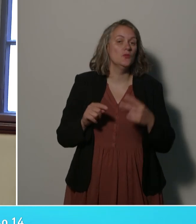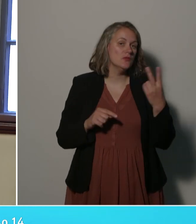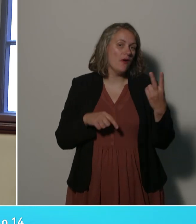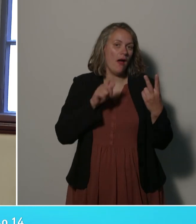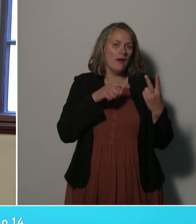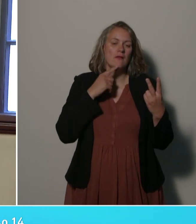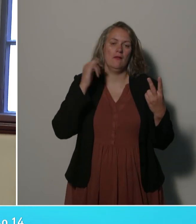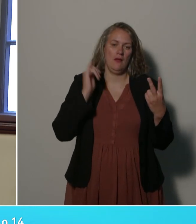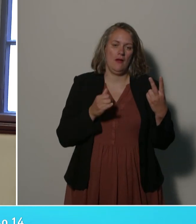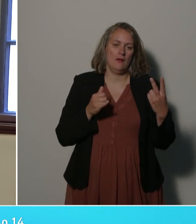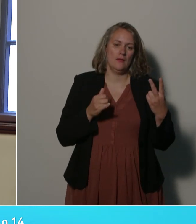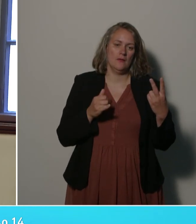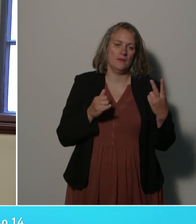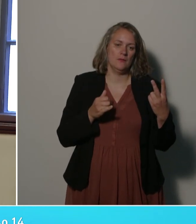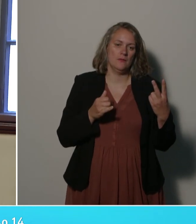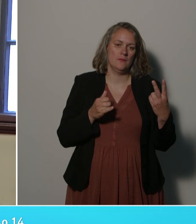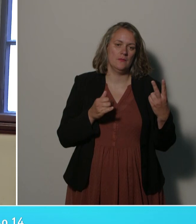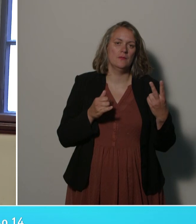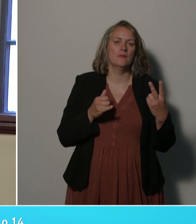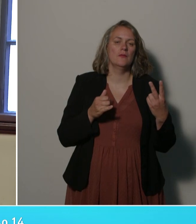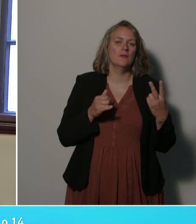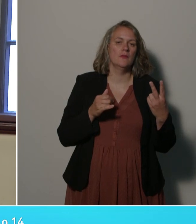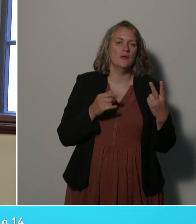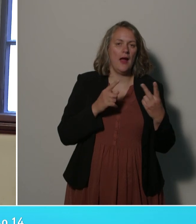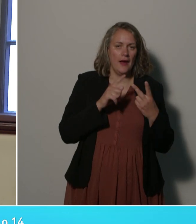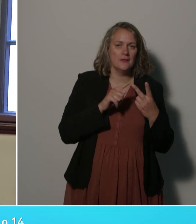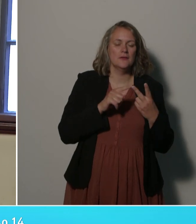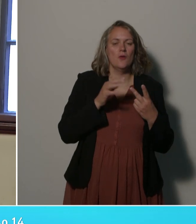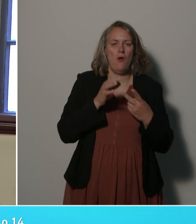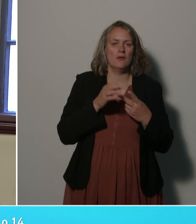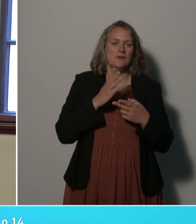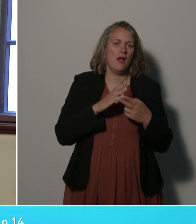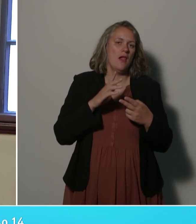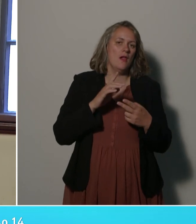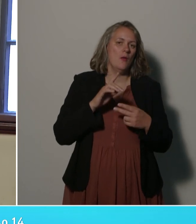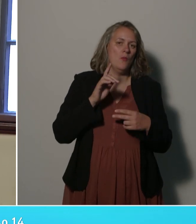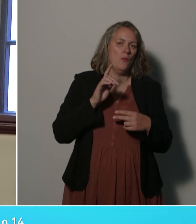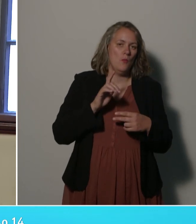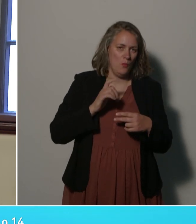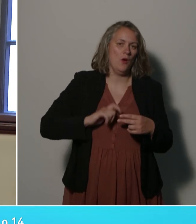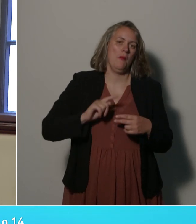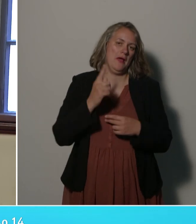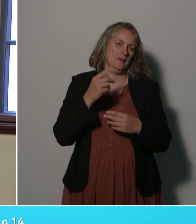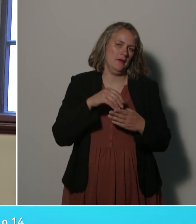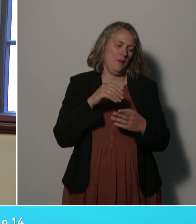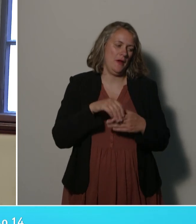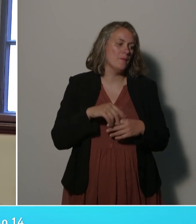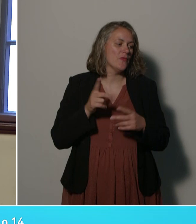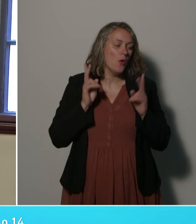haben, gehört ja auch unter anderem der Ortsteilbürgermeister selbst. Und das ist auch richtig so. Und